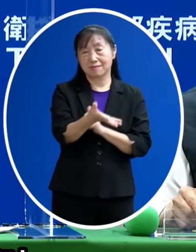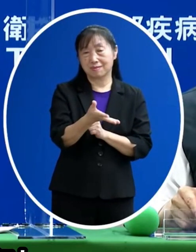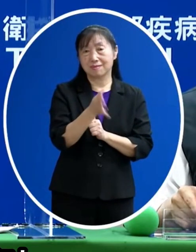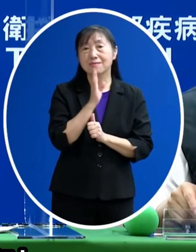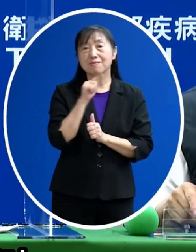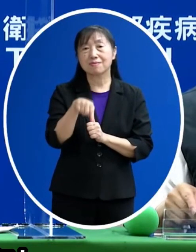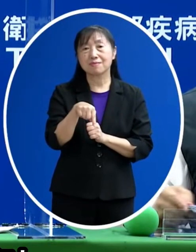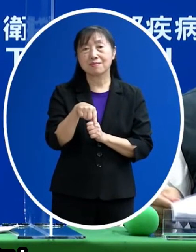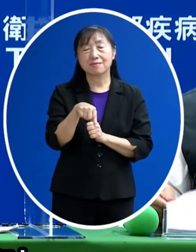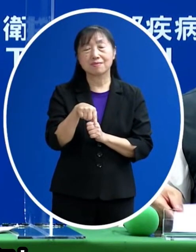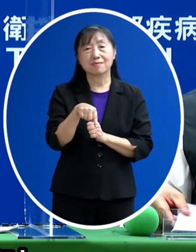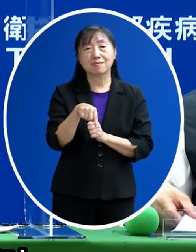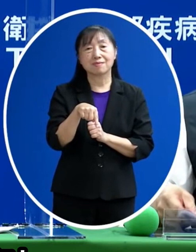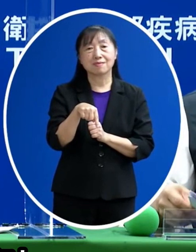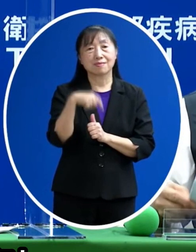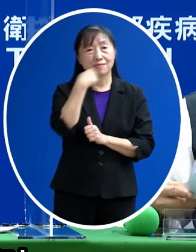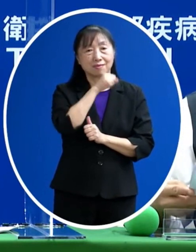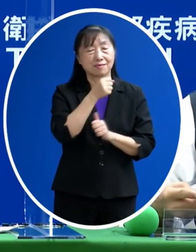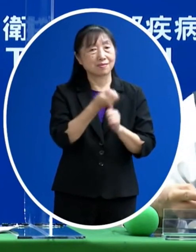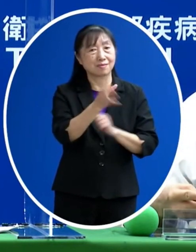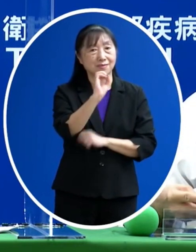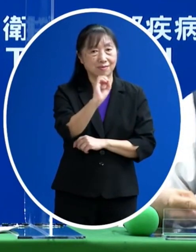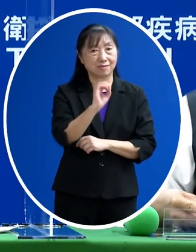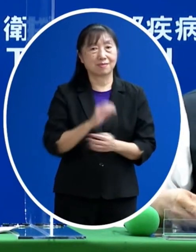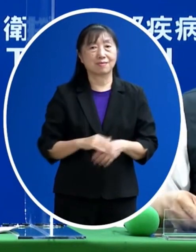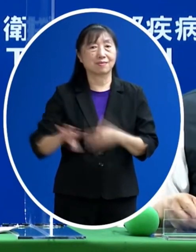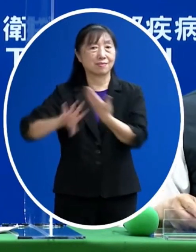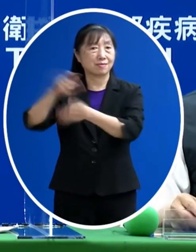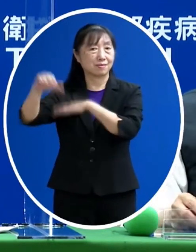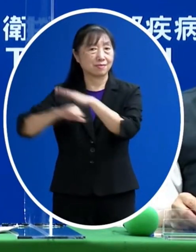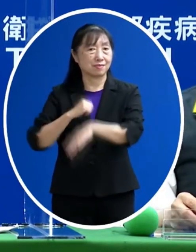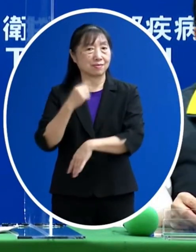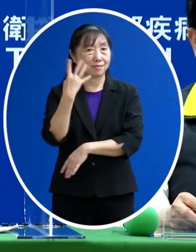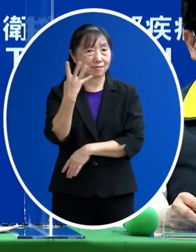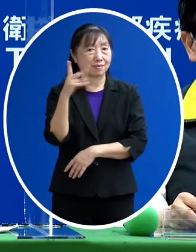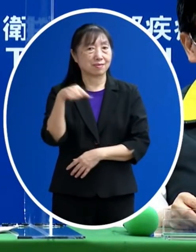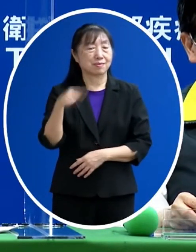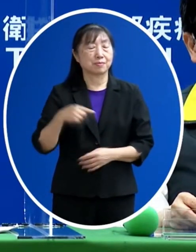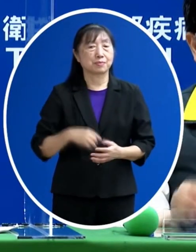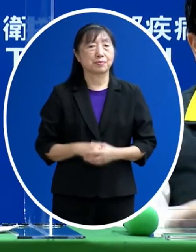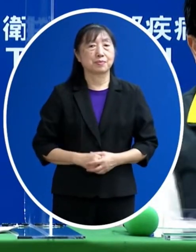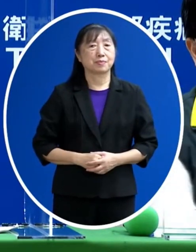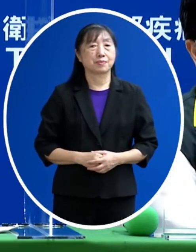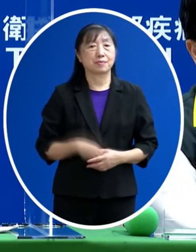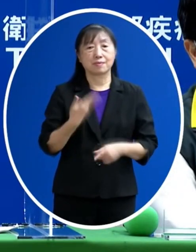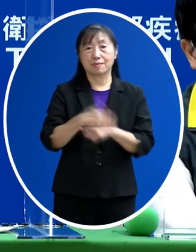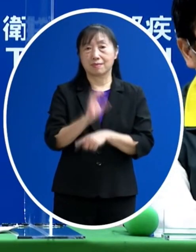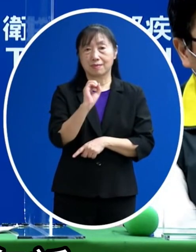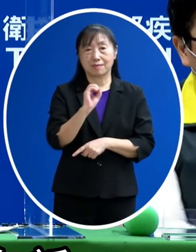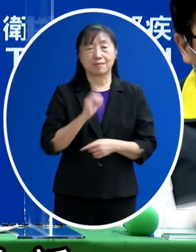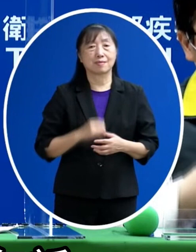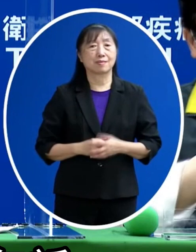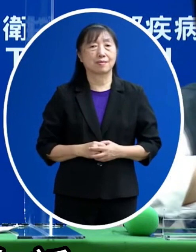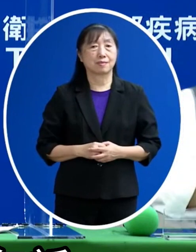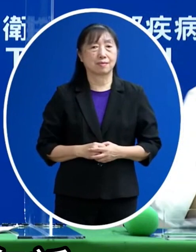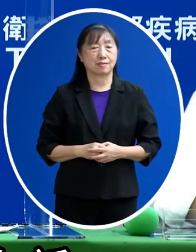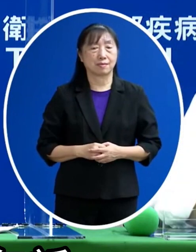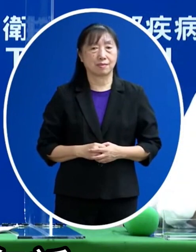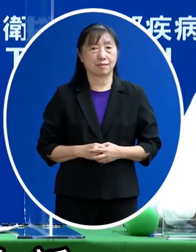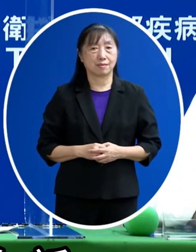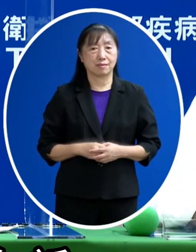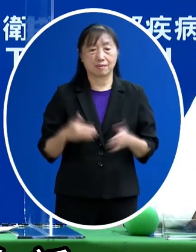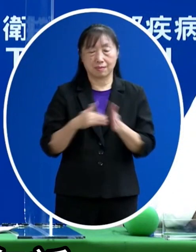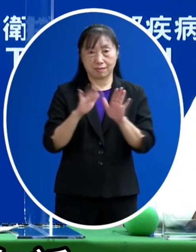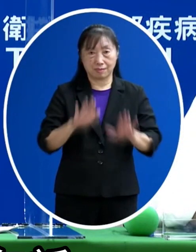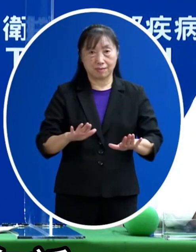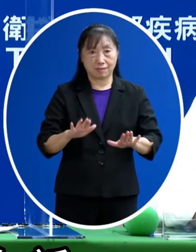现在是没有本土病例，那境外移入四位，那没有死亡的个案。 大家每天最想